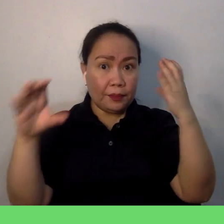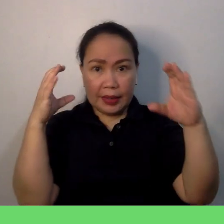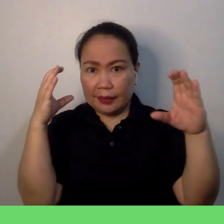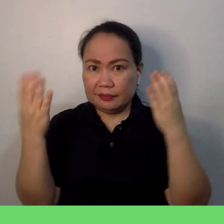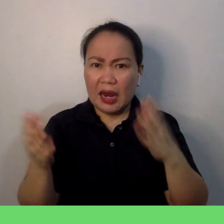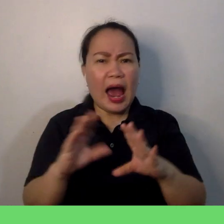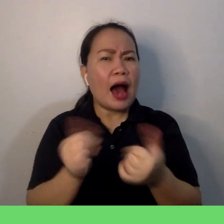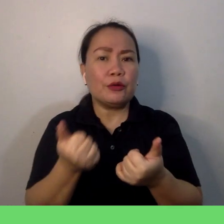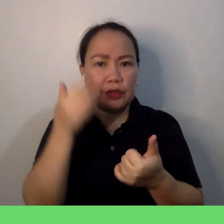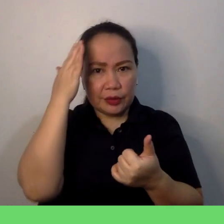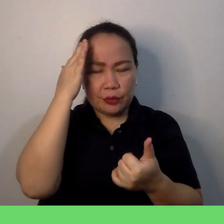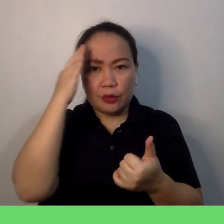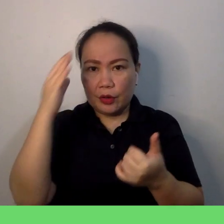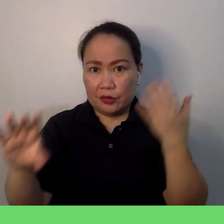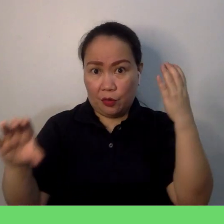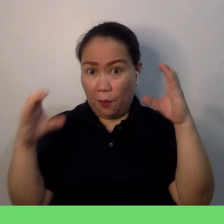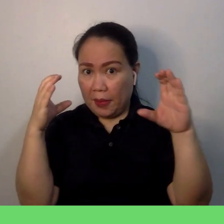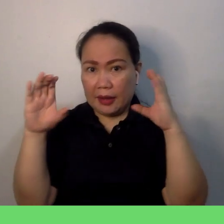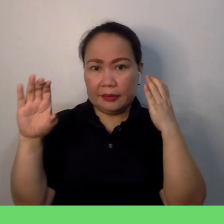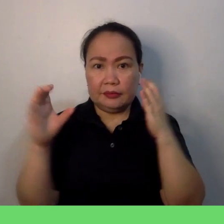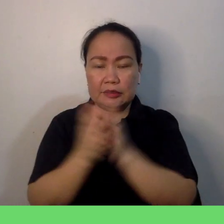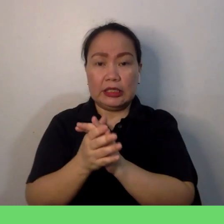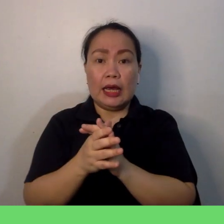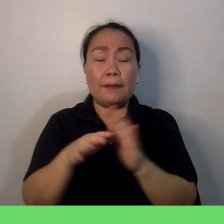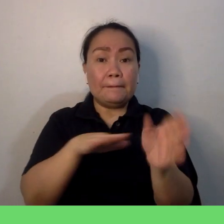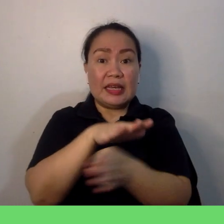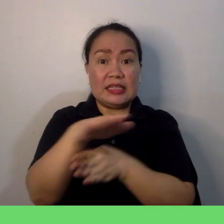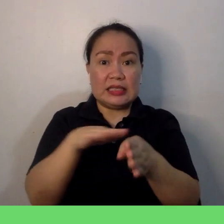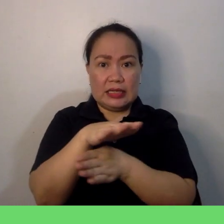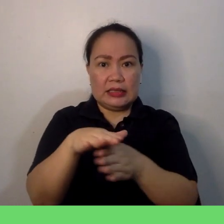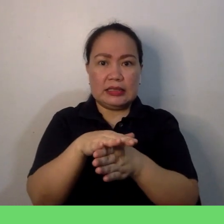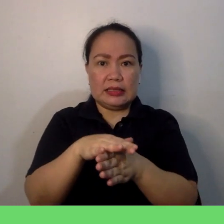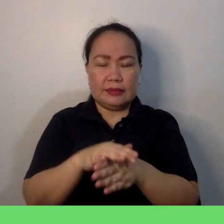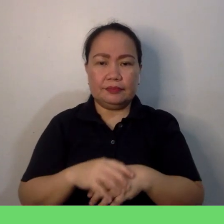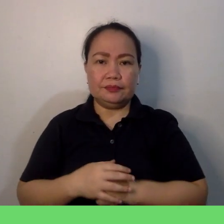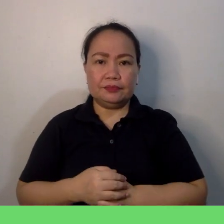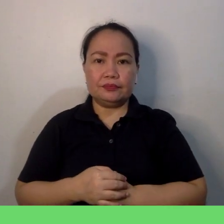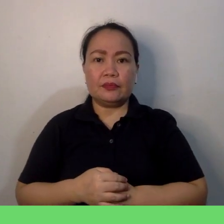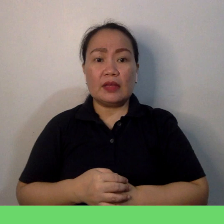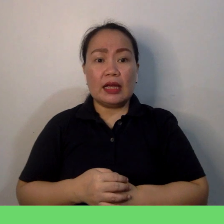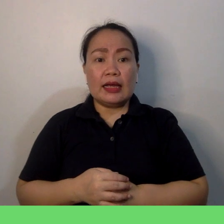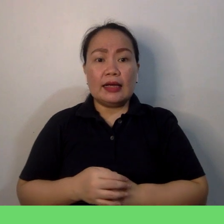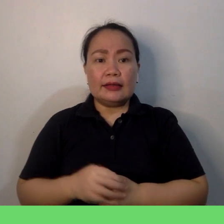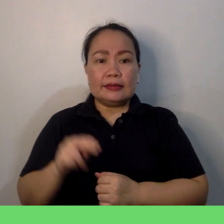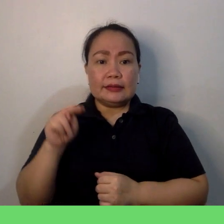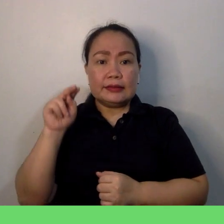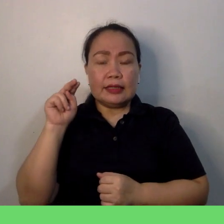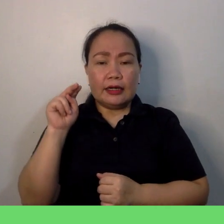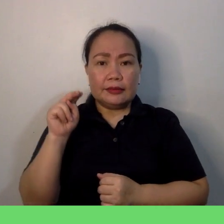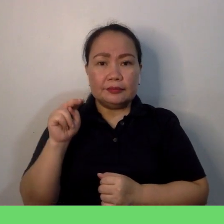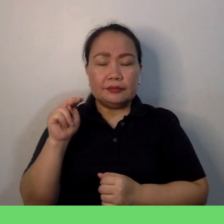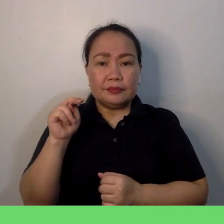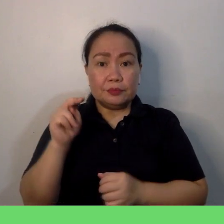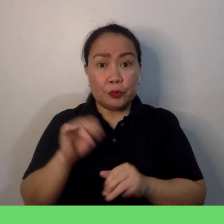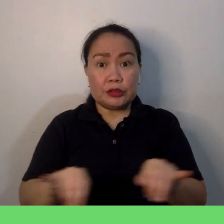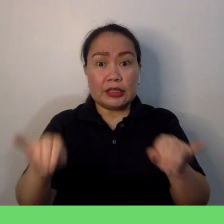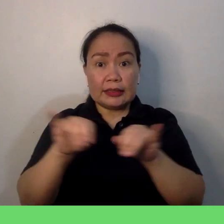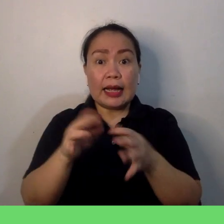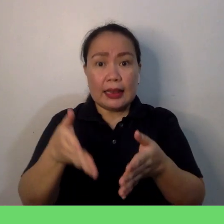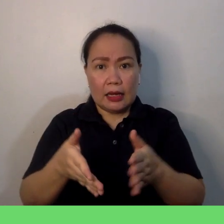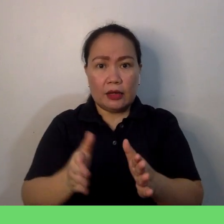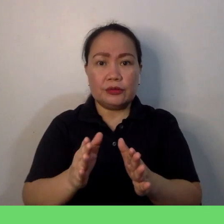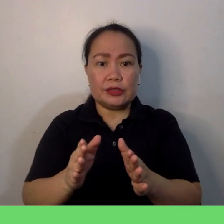How? Okay, so dapat meron tayong basis doon. And dapat it allows statistical analysis. Kung